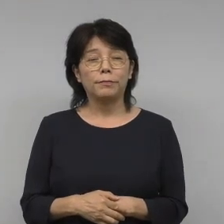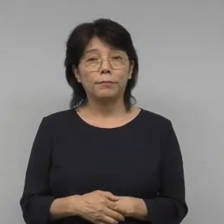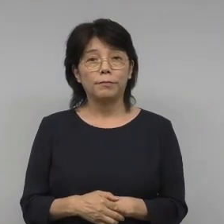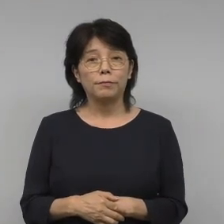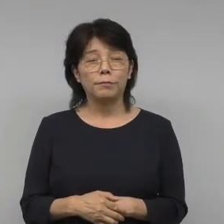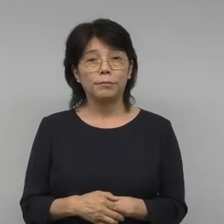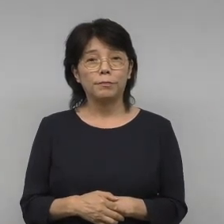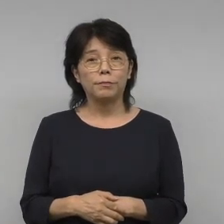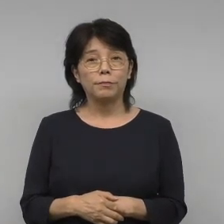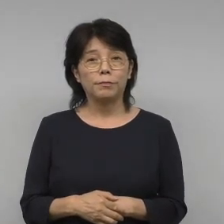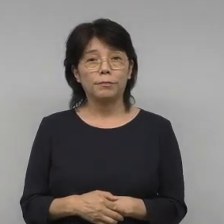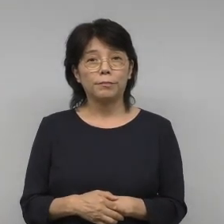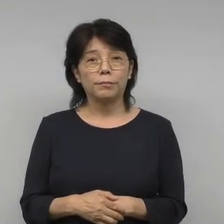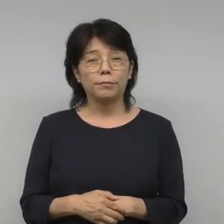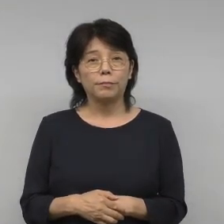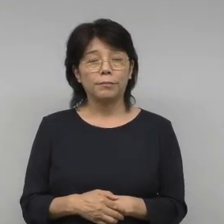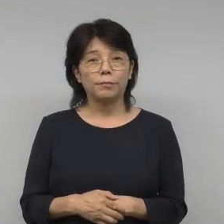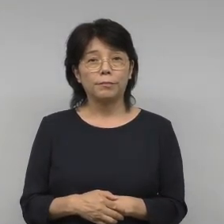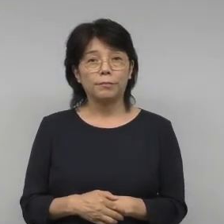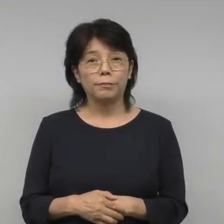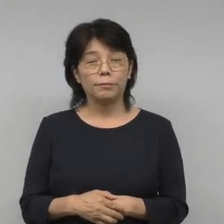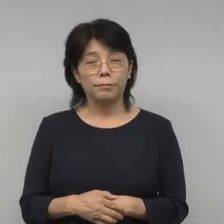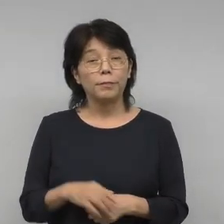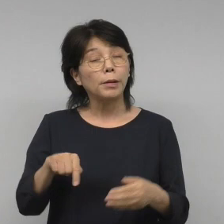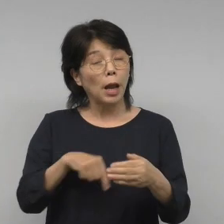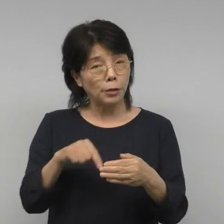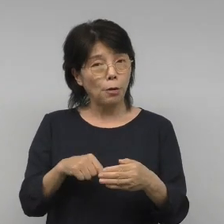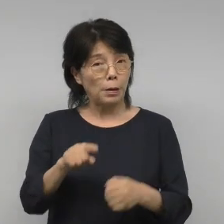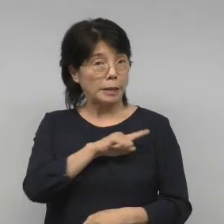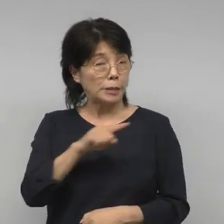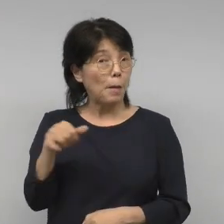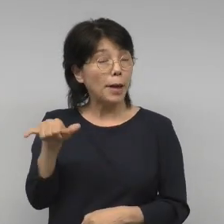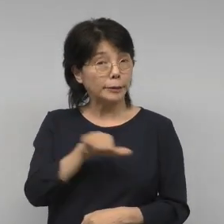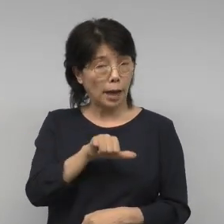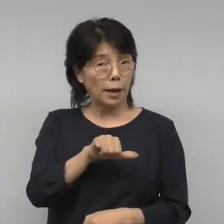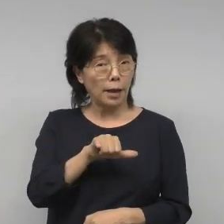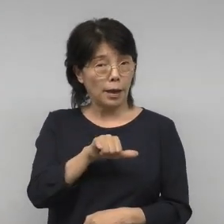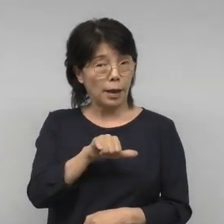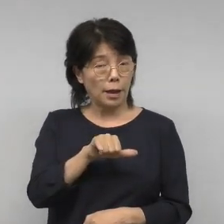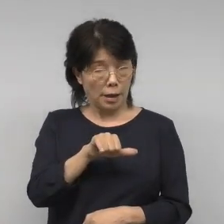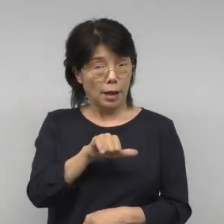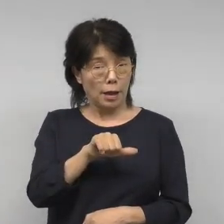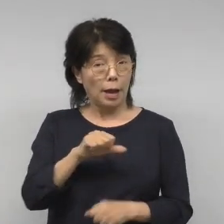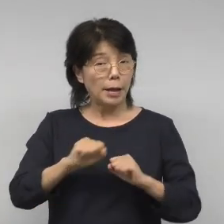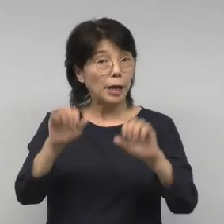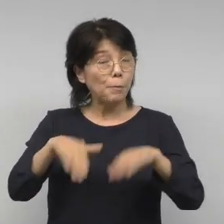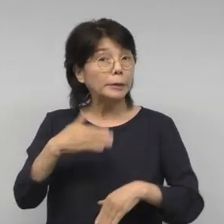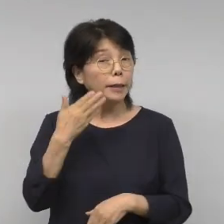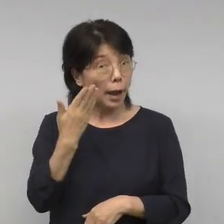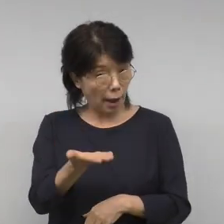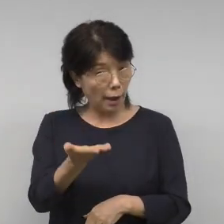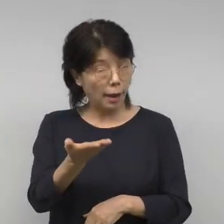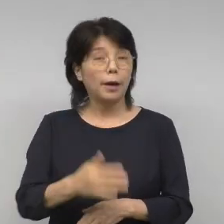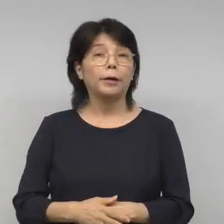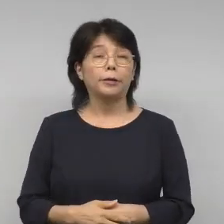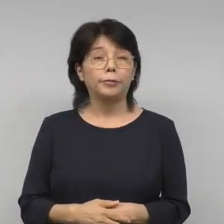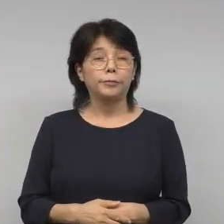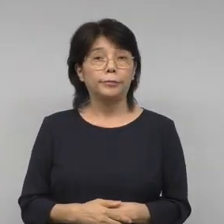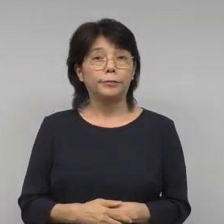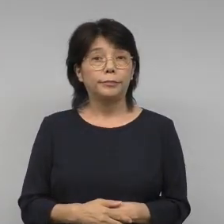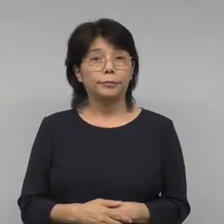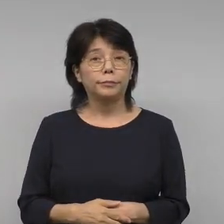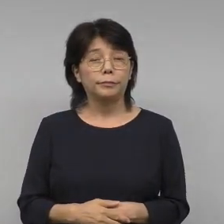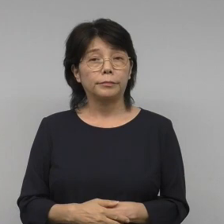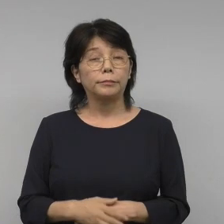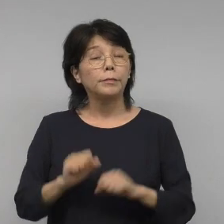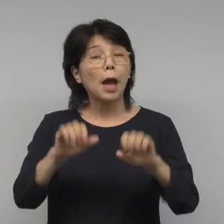まずですね、聞いた内容が一番茶におきましてフェアトレードを実施しましたかっていうふうなことです。実施